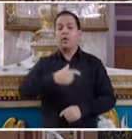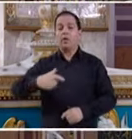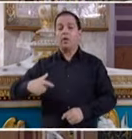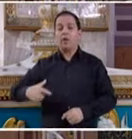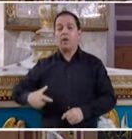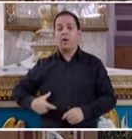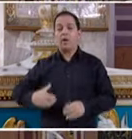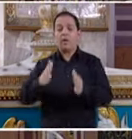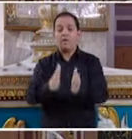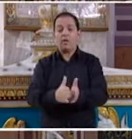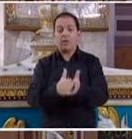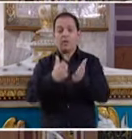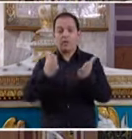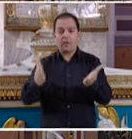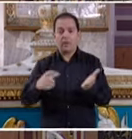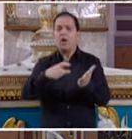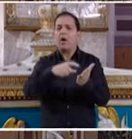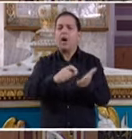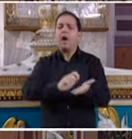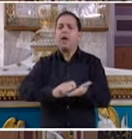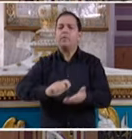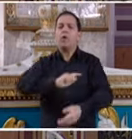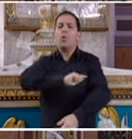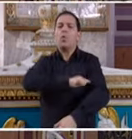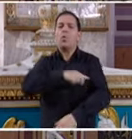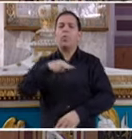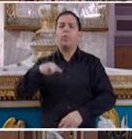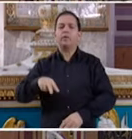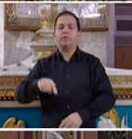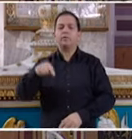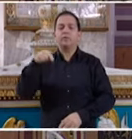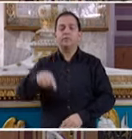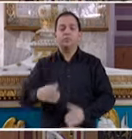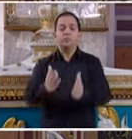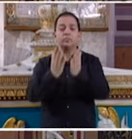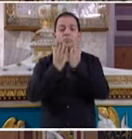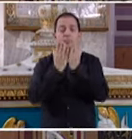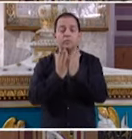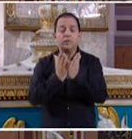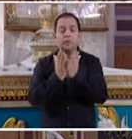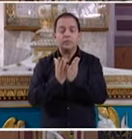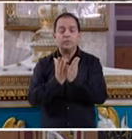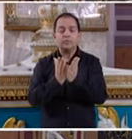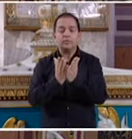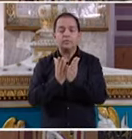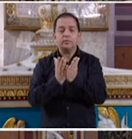Κατά Λουκάν, Αγίου Ευαγγελίου του Ανάγνωσμα.